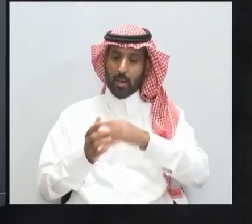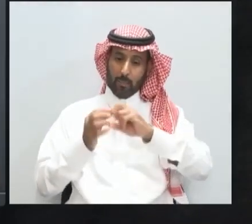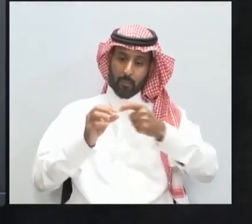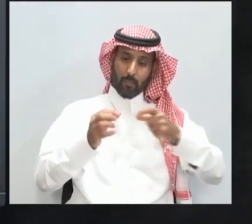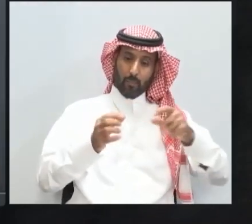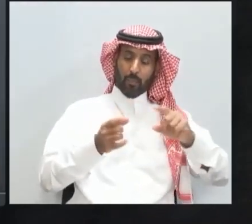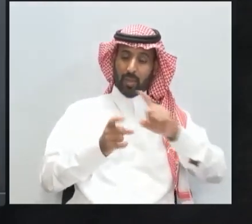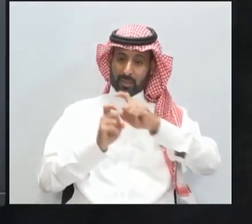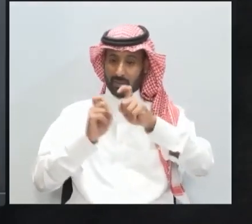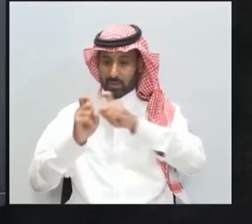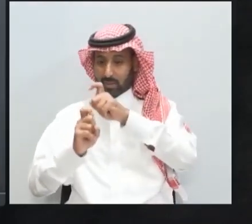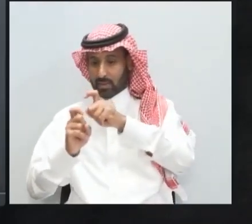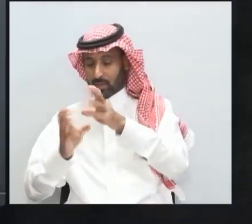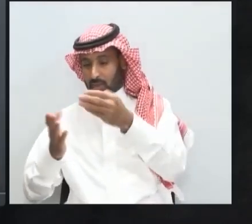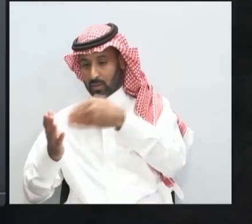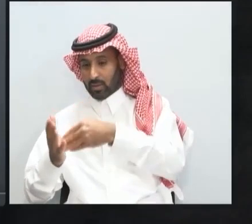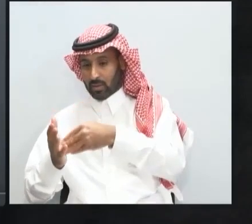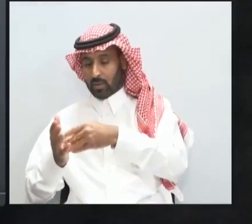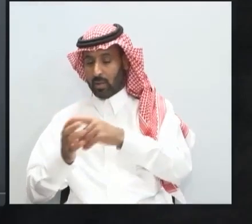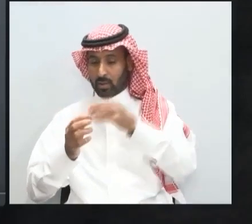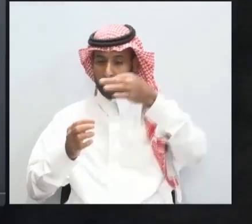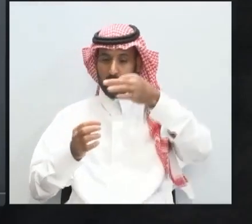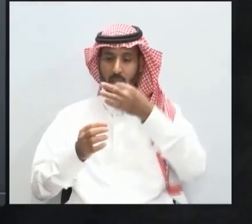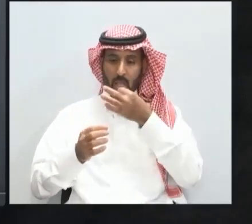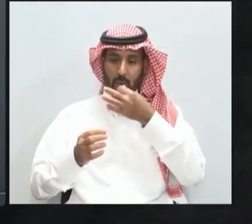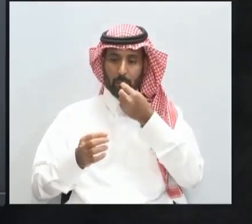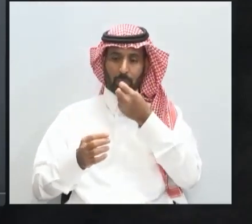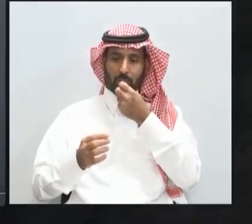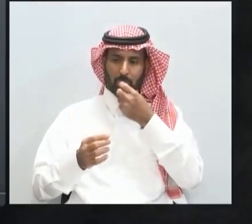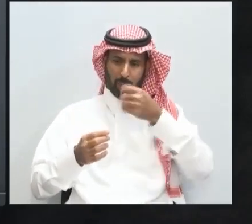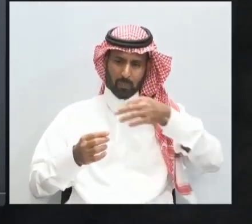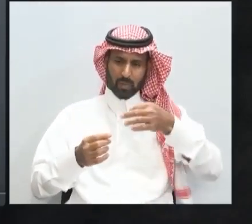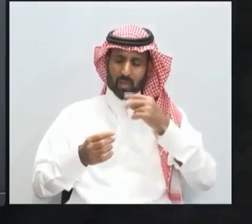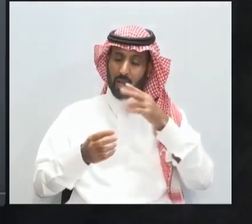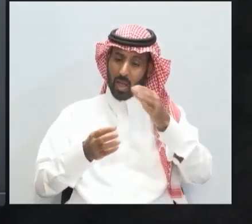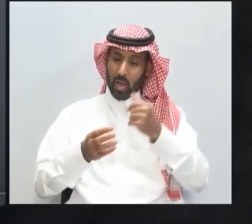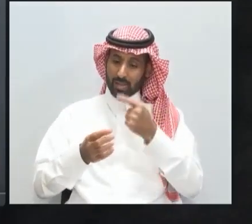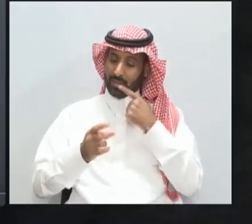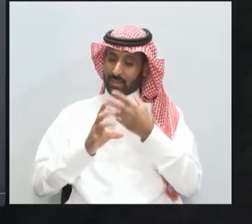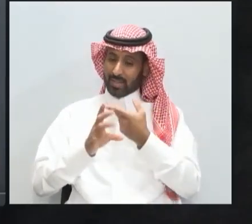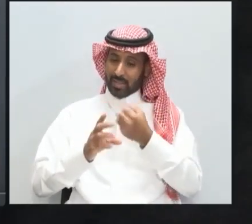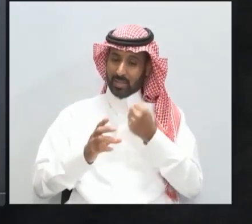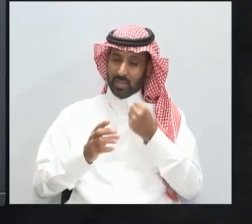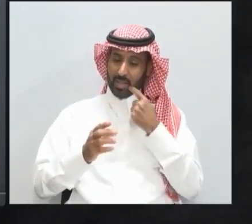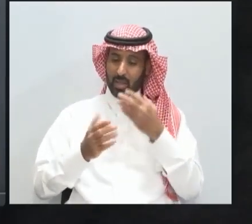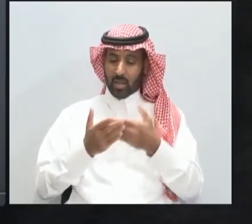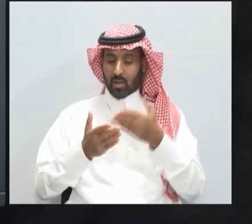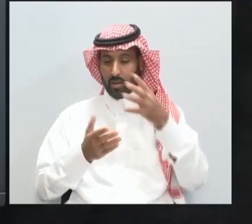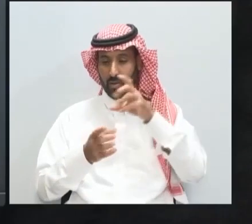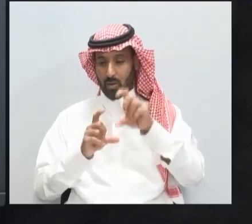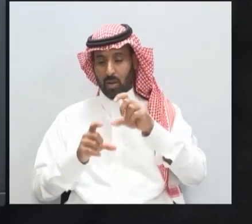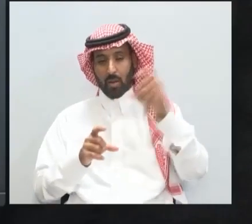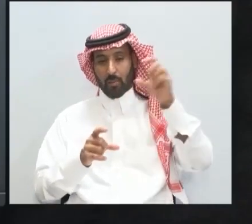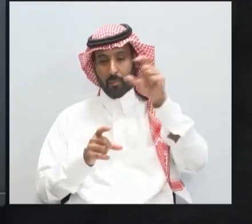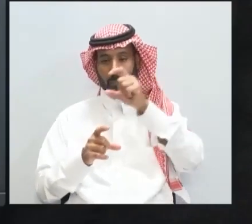نقل الالكترونات اذا نحن بدانا بالمرحله الاولى هوي التحلل السكري كان لدينا نواتج طاقه كذلك كان لدينا ناتج من المركبات